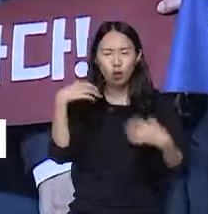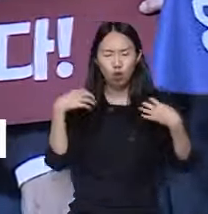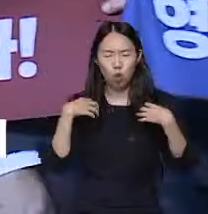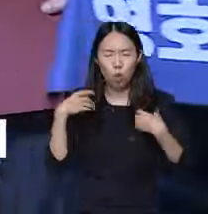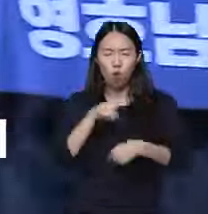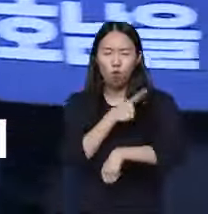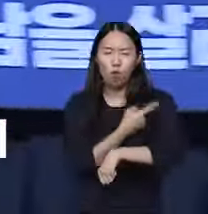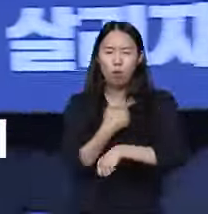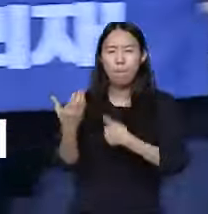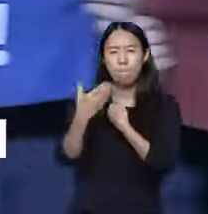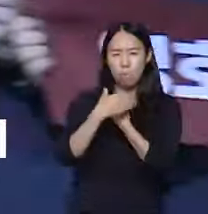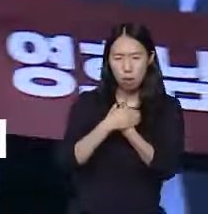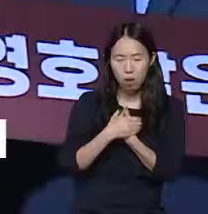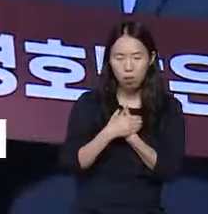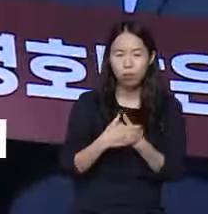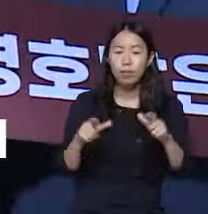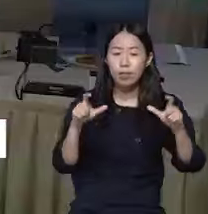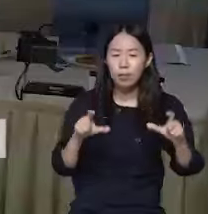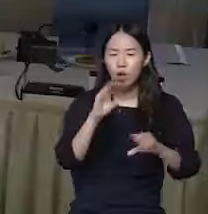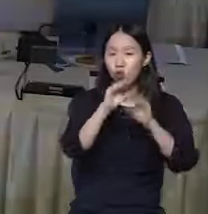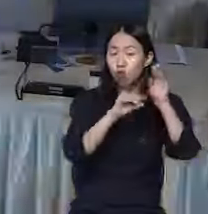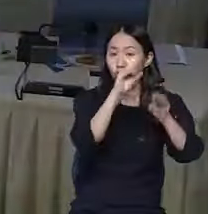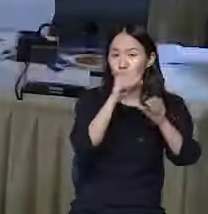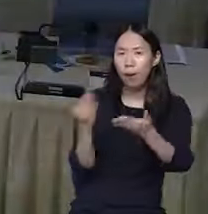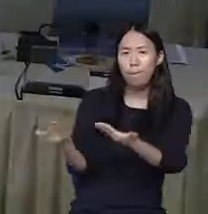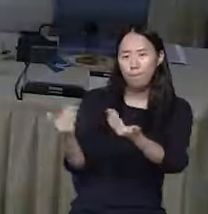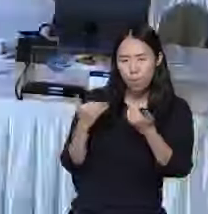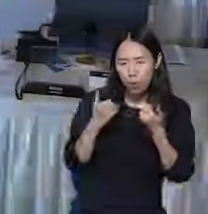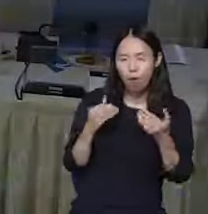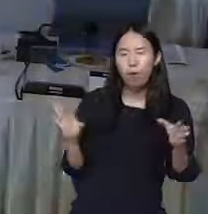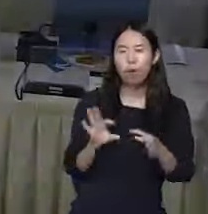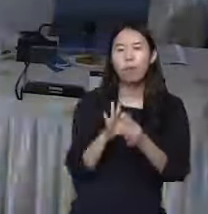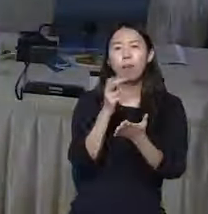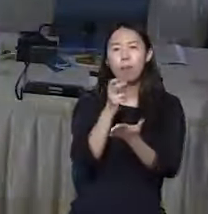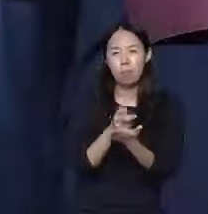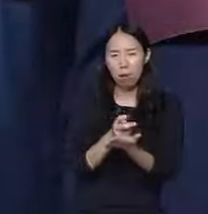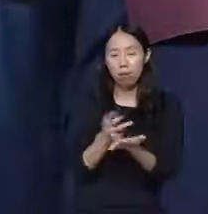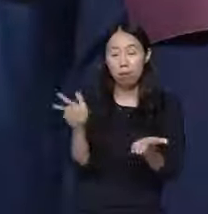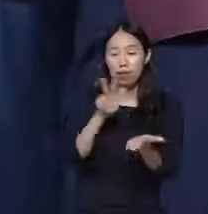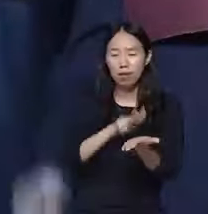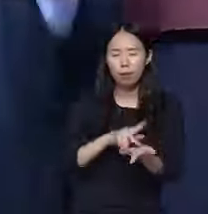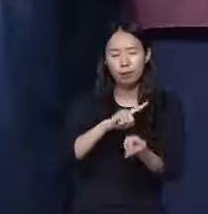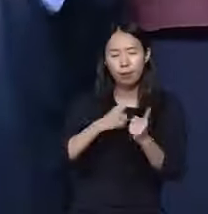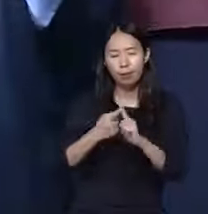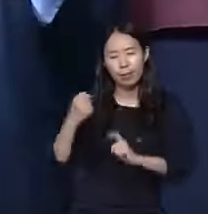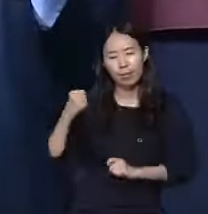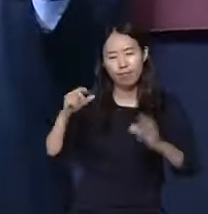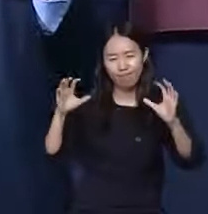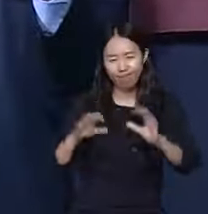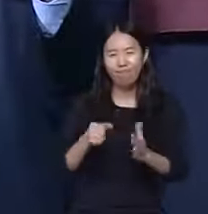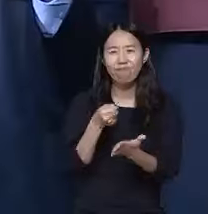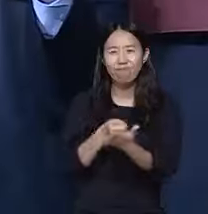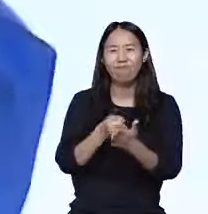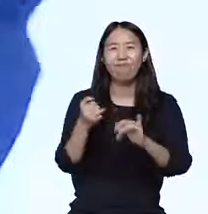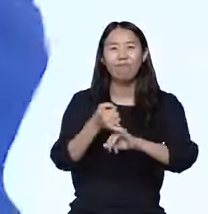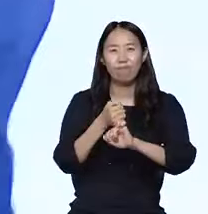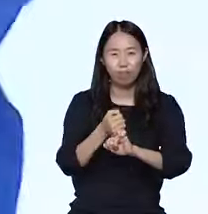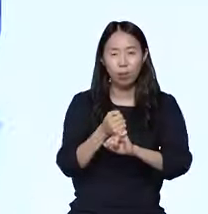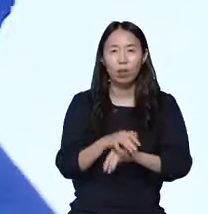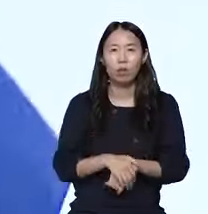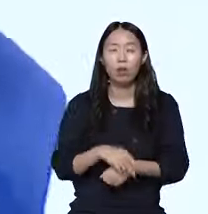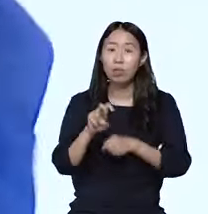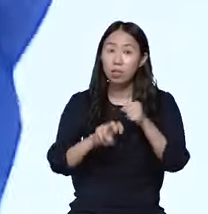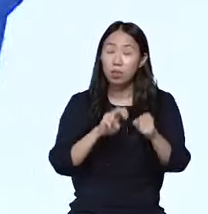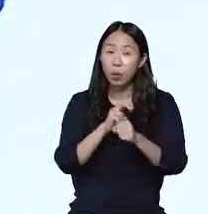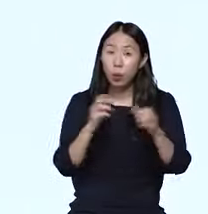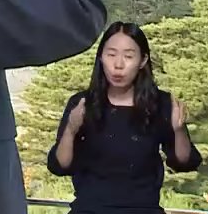이양과 지역 투자 유치 확대를 위한 국회의 세법 개정 등에 협력하자는 내용을 담았습니다. 20여